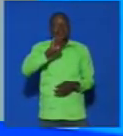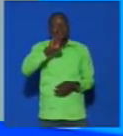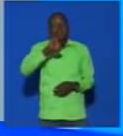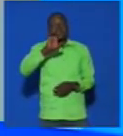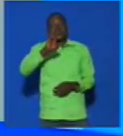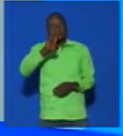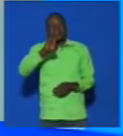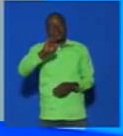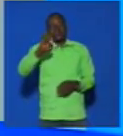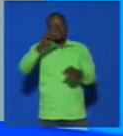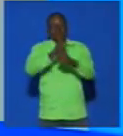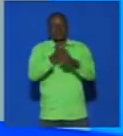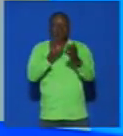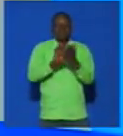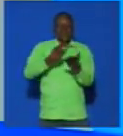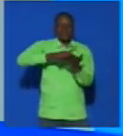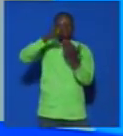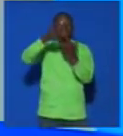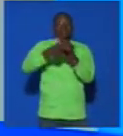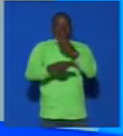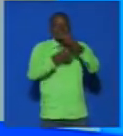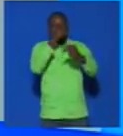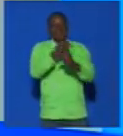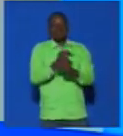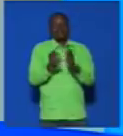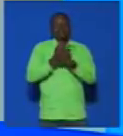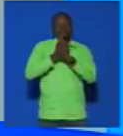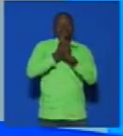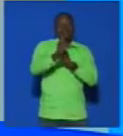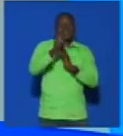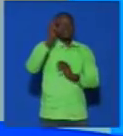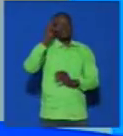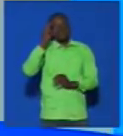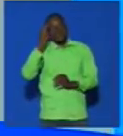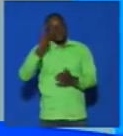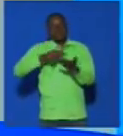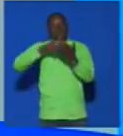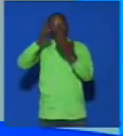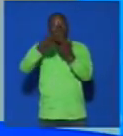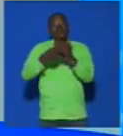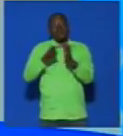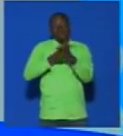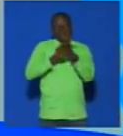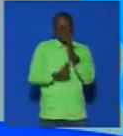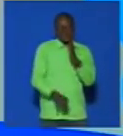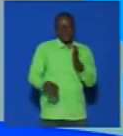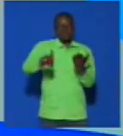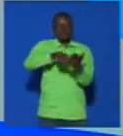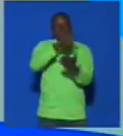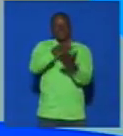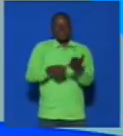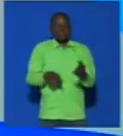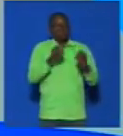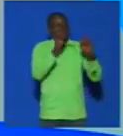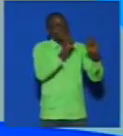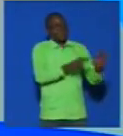sur l'environnement prise en compte par un plan d'action national des experts se sont penchés sur ce plan qui prône la réduction voire l'élimination des régies